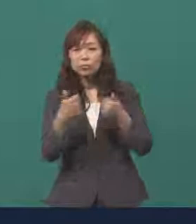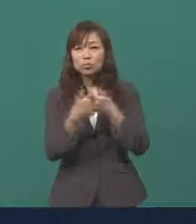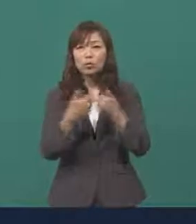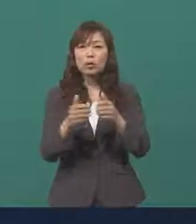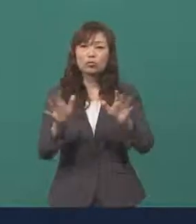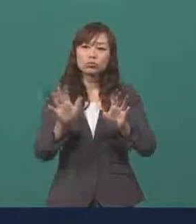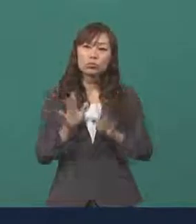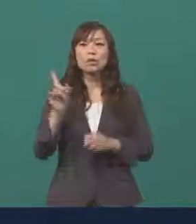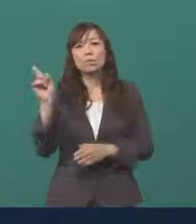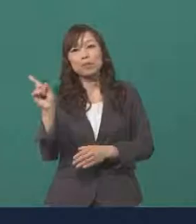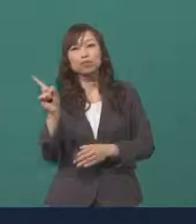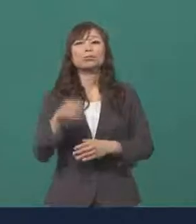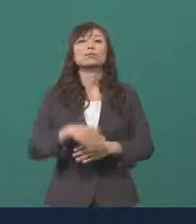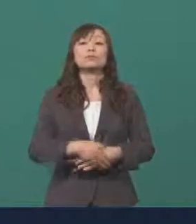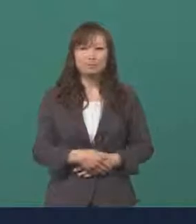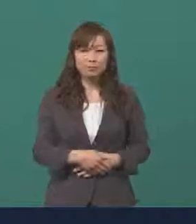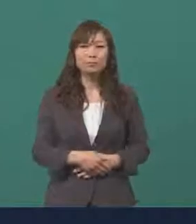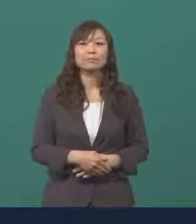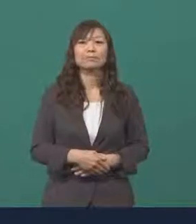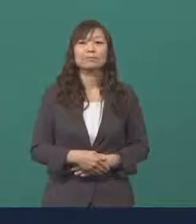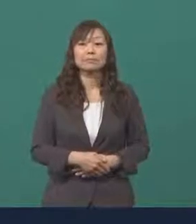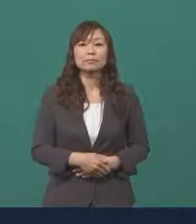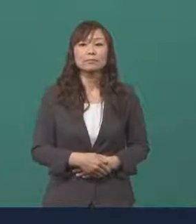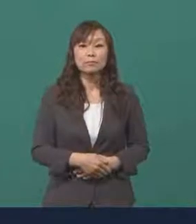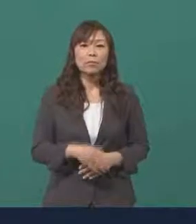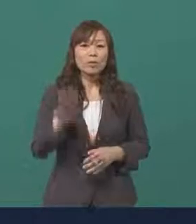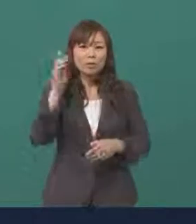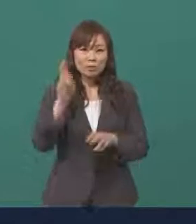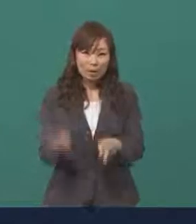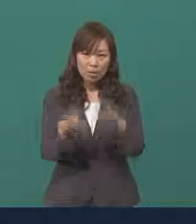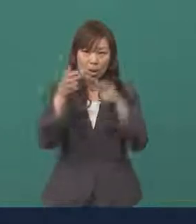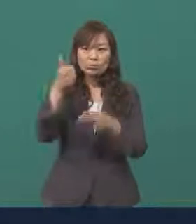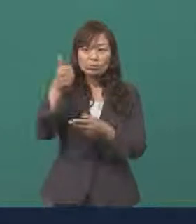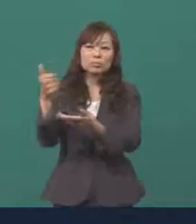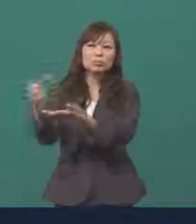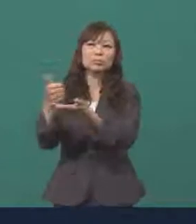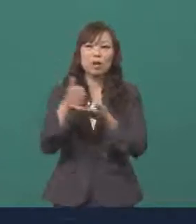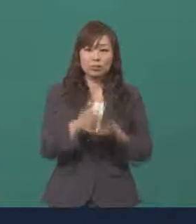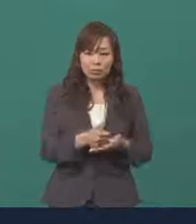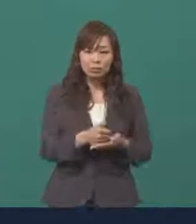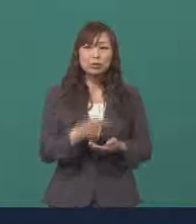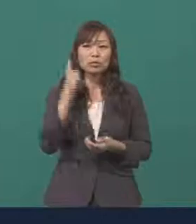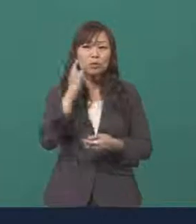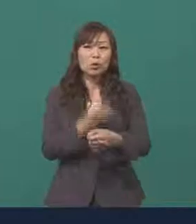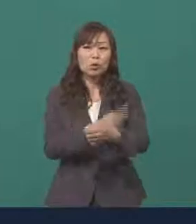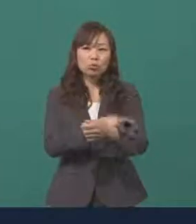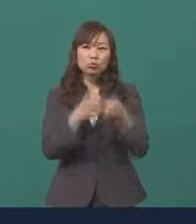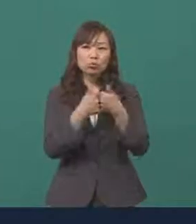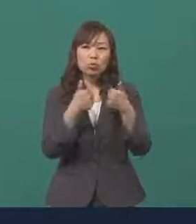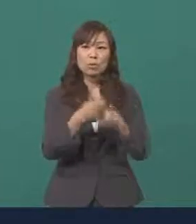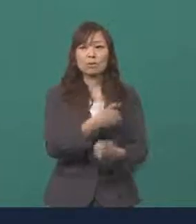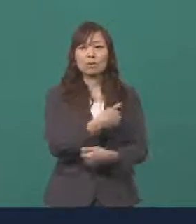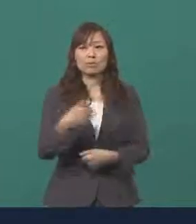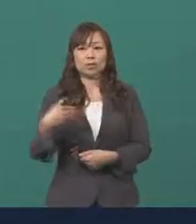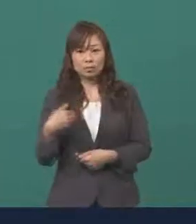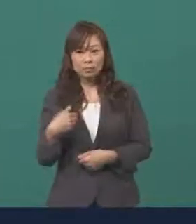や使い方などの相談に応じます。専門家による聴力相談もできます。